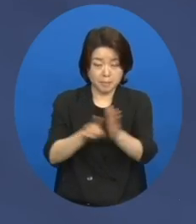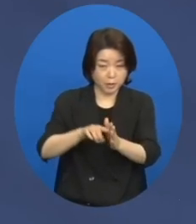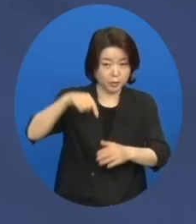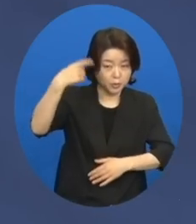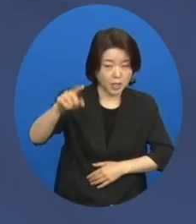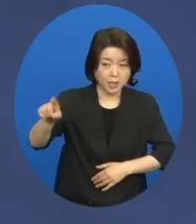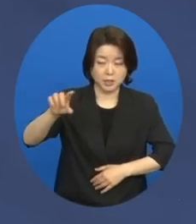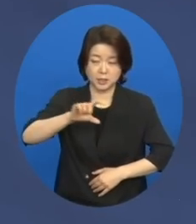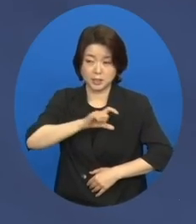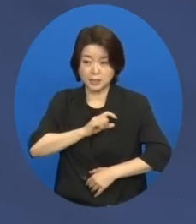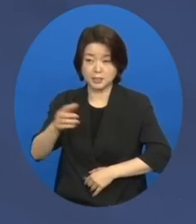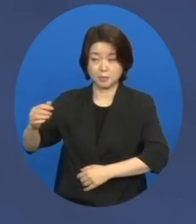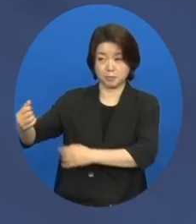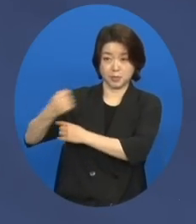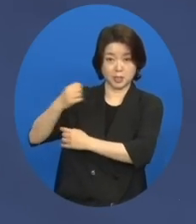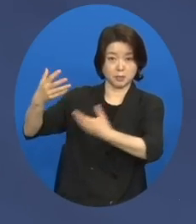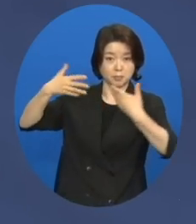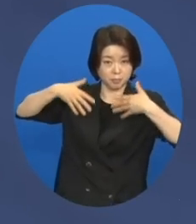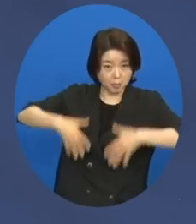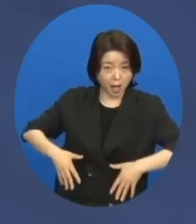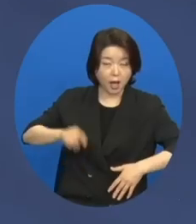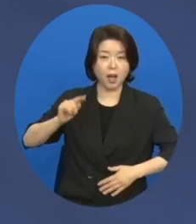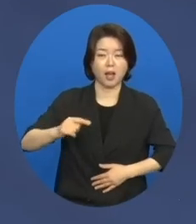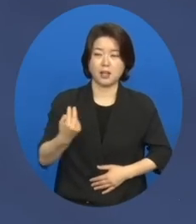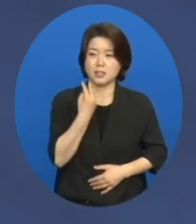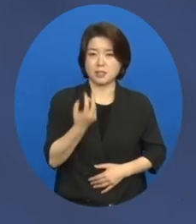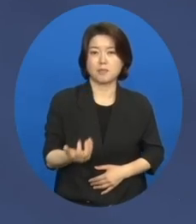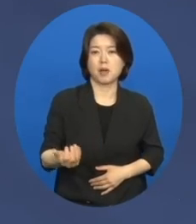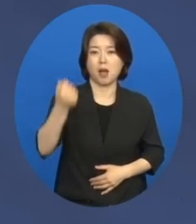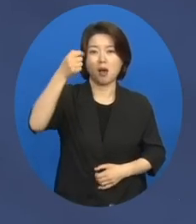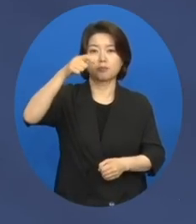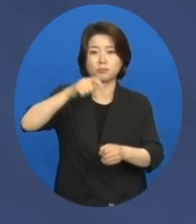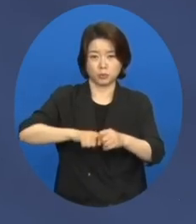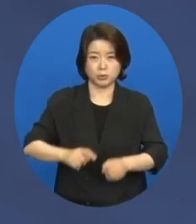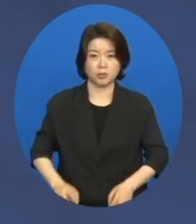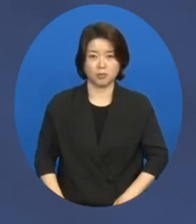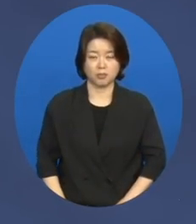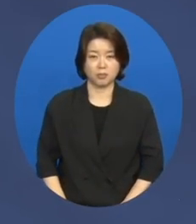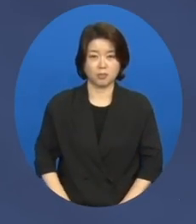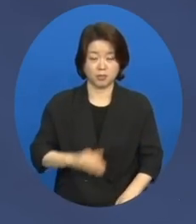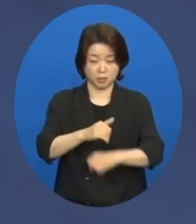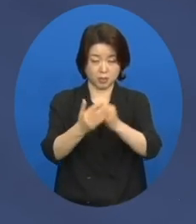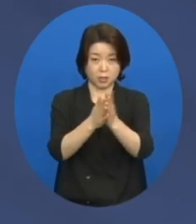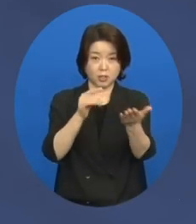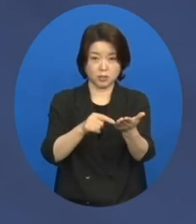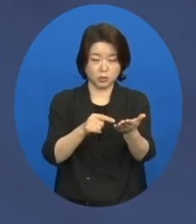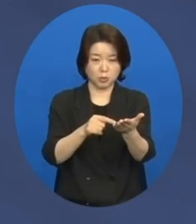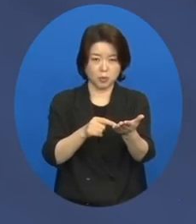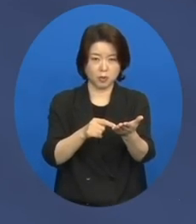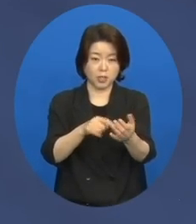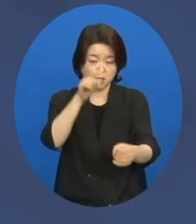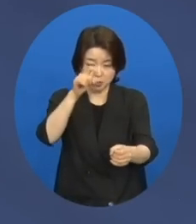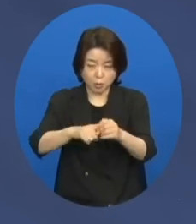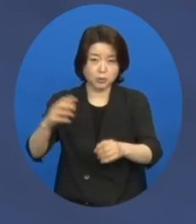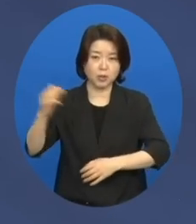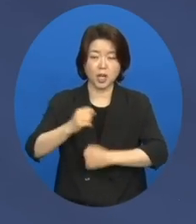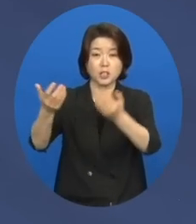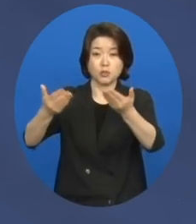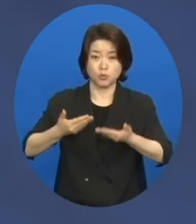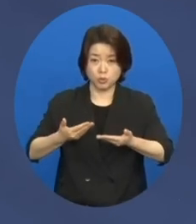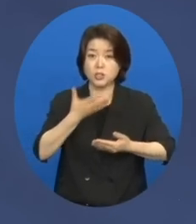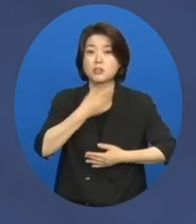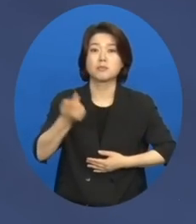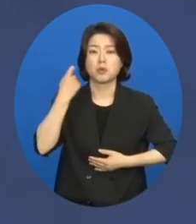이름을 힘입어 생명을 얻게 하려 함이라. 성경은 이 목적으로 우리에게 주신